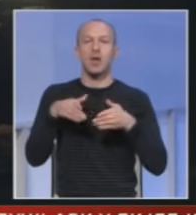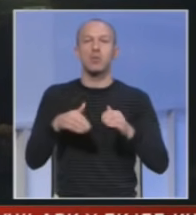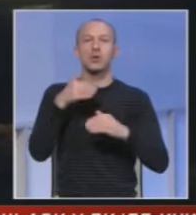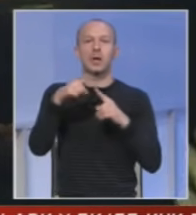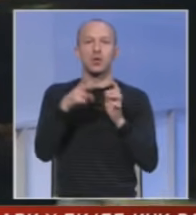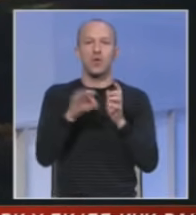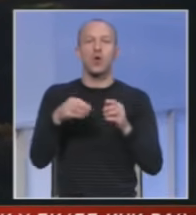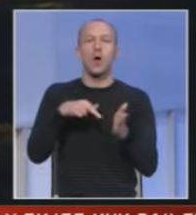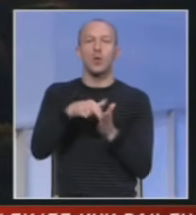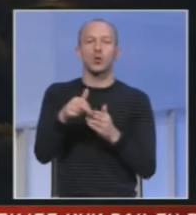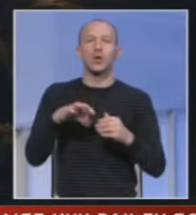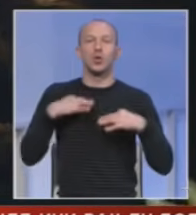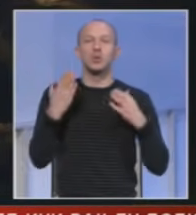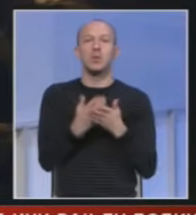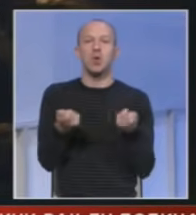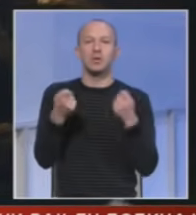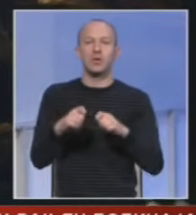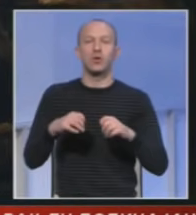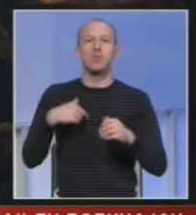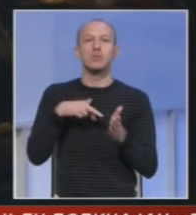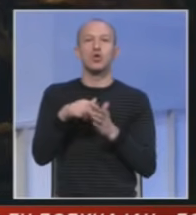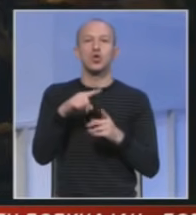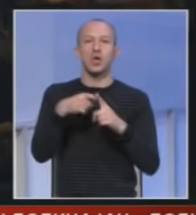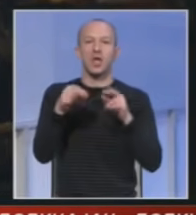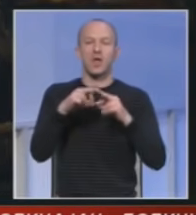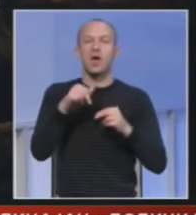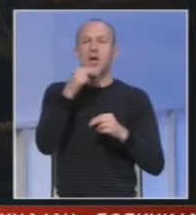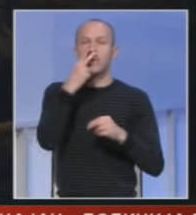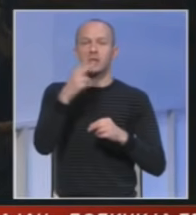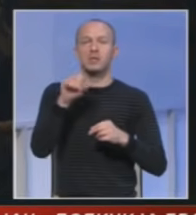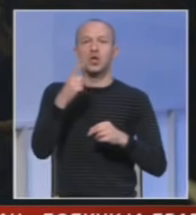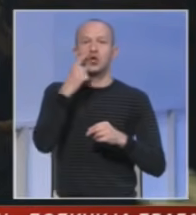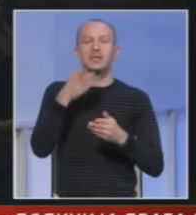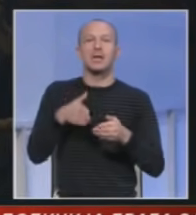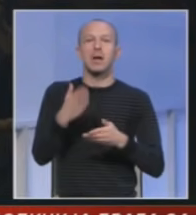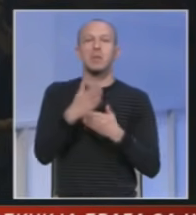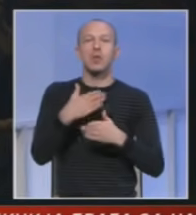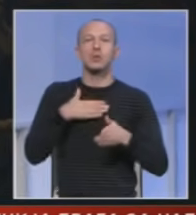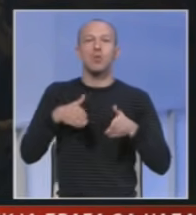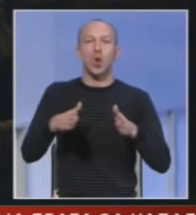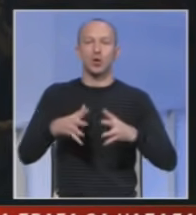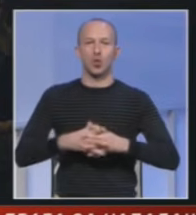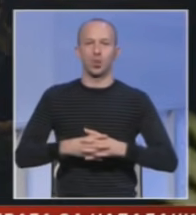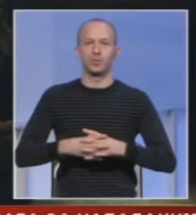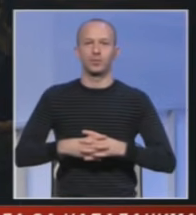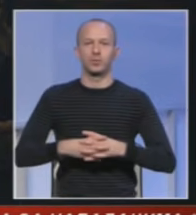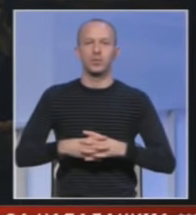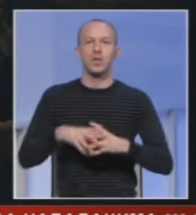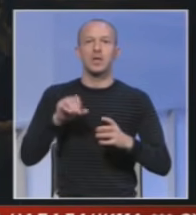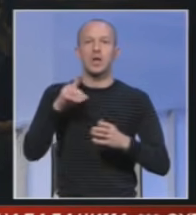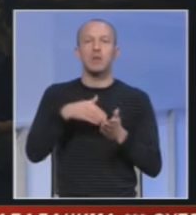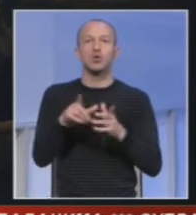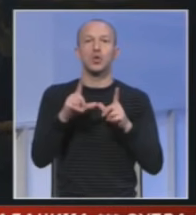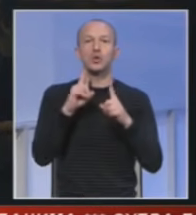Trnovu prohodan? Jutro se bio zatvoren. Mi smo išli do Kijeva. Vidjeli smo da je željeznica bila u svom koritu. No da li je